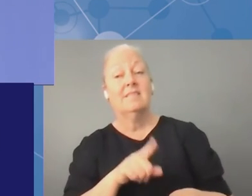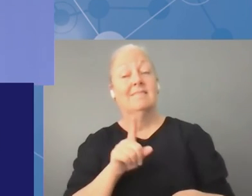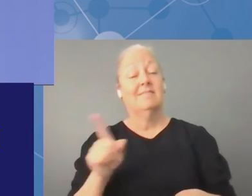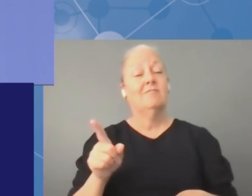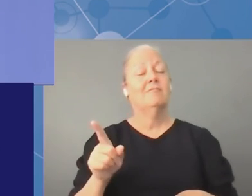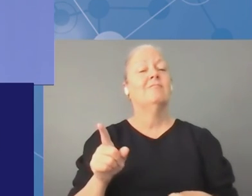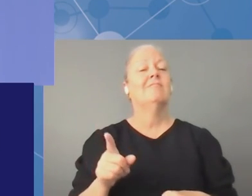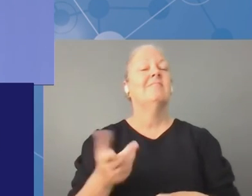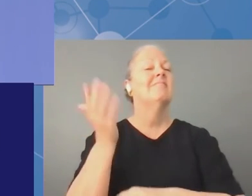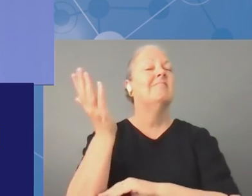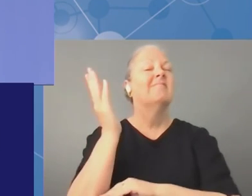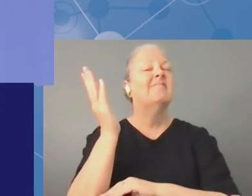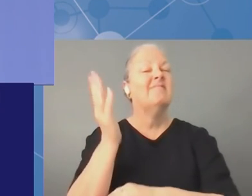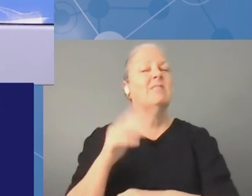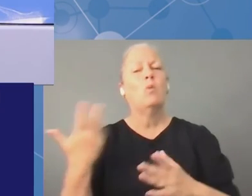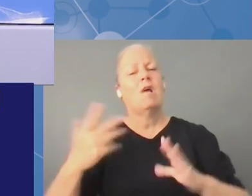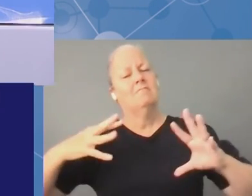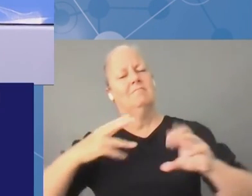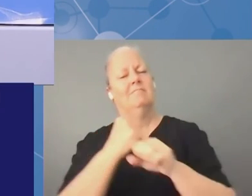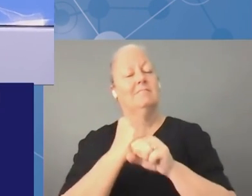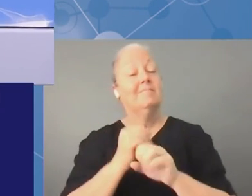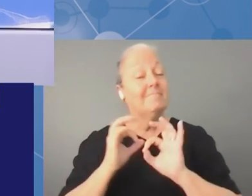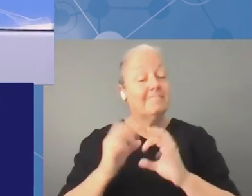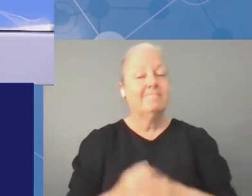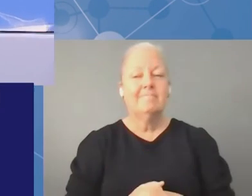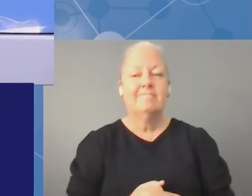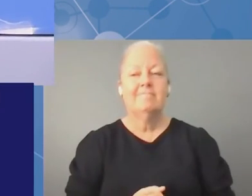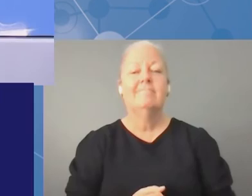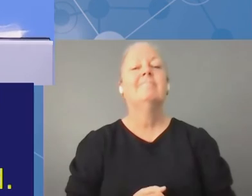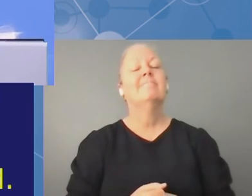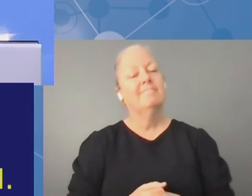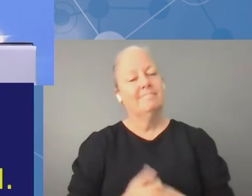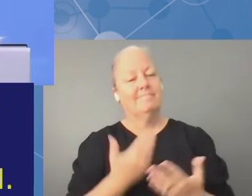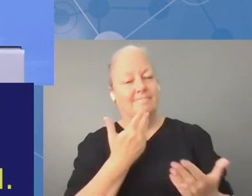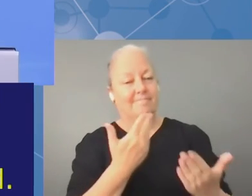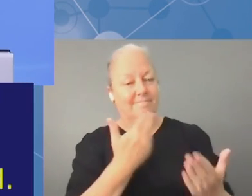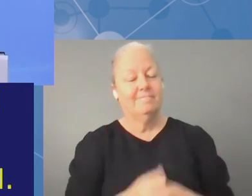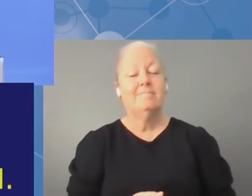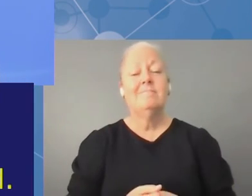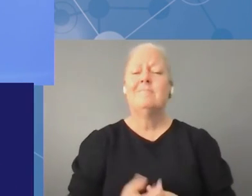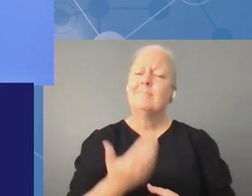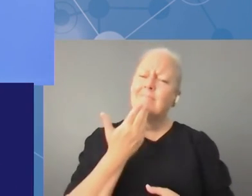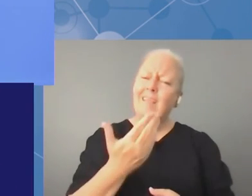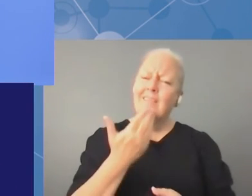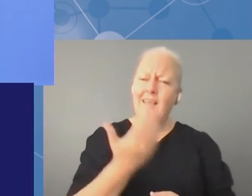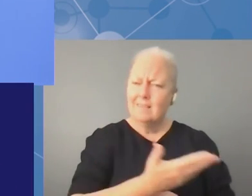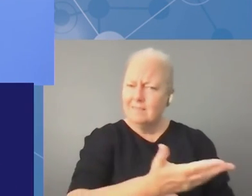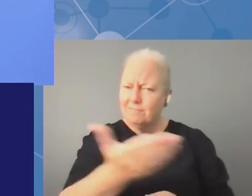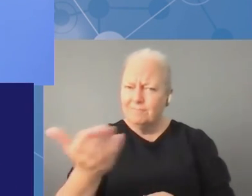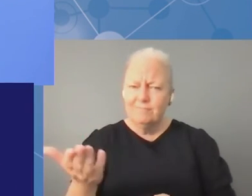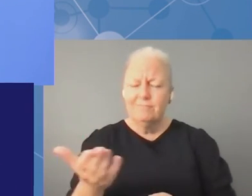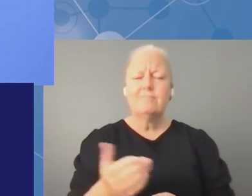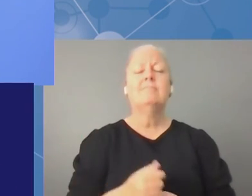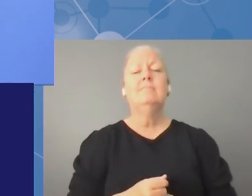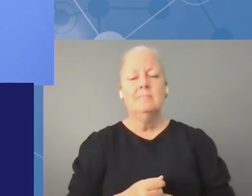Сейчас перейдем к комментариям членов нашей панельной дискуссии, которые здесь со мной на сцене. Они